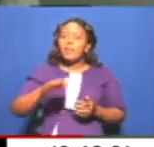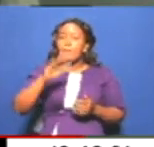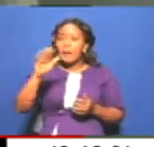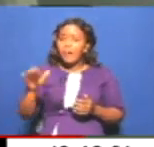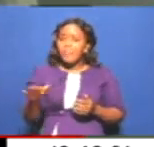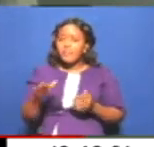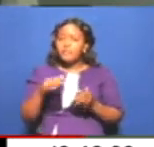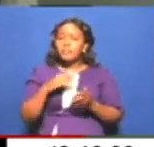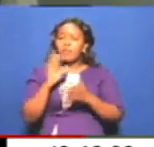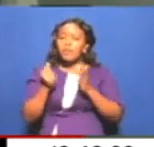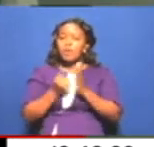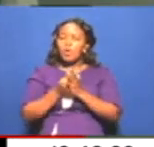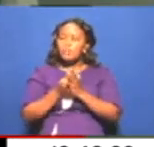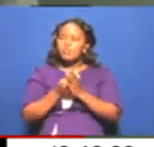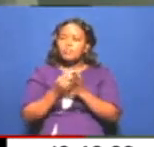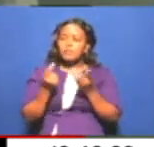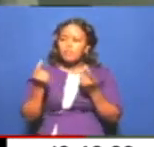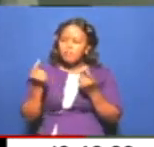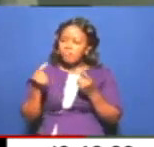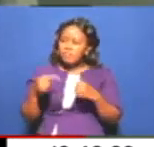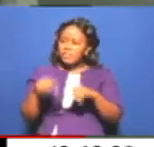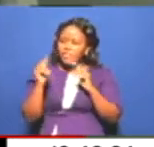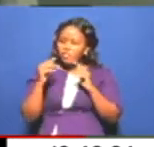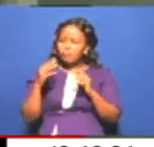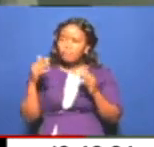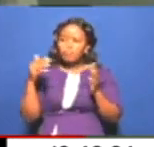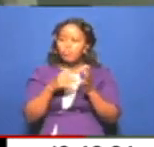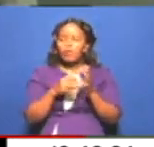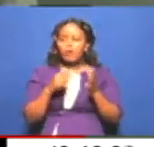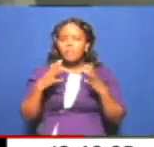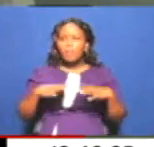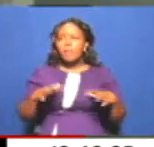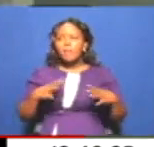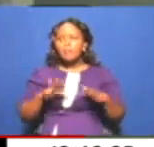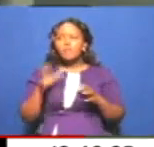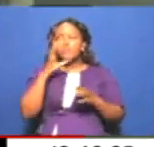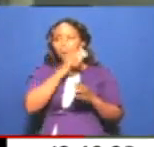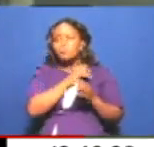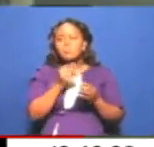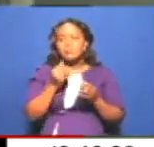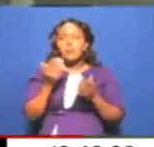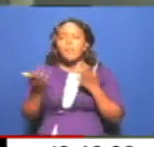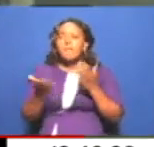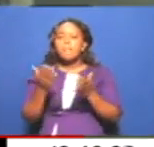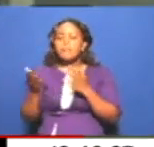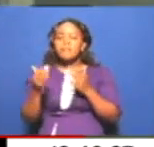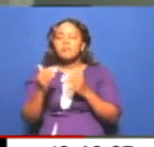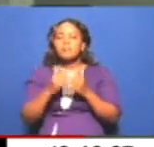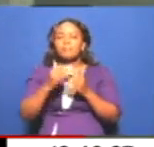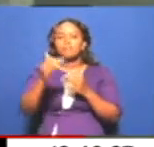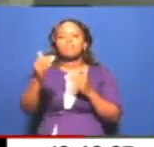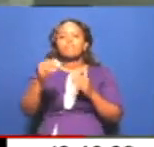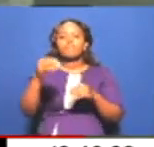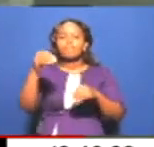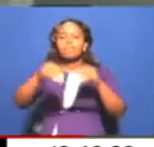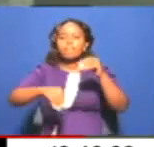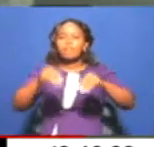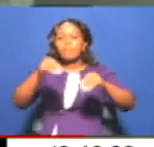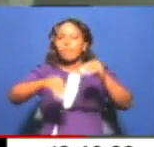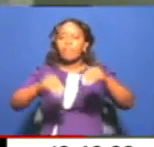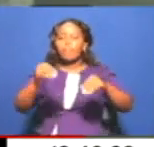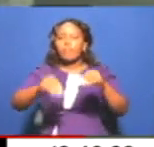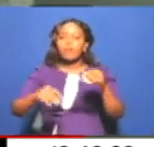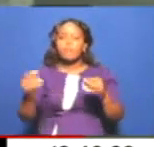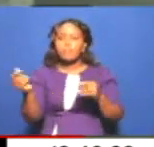watu wasipoteze nafasi zao za kufika pengine uchaguzi wa mwezi wa Agosti ama